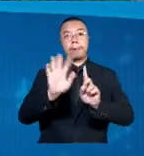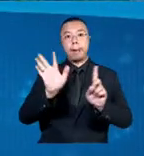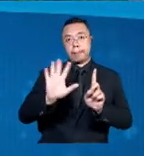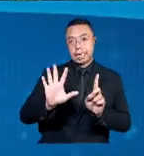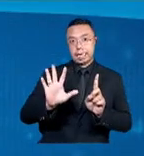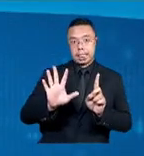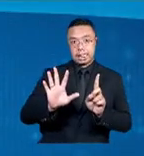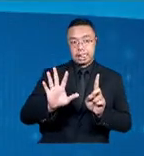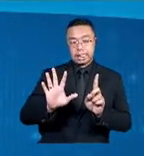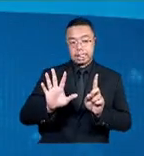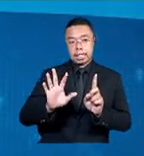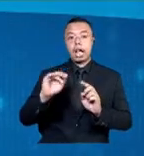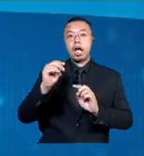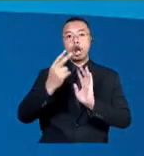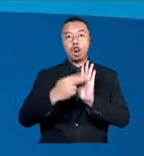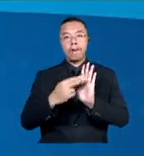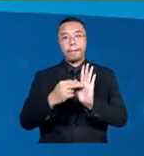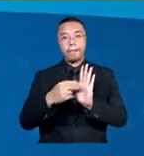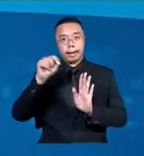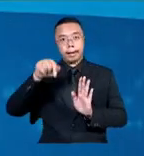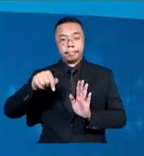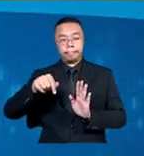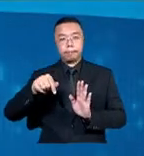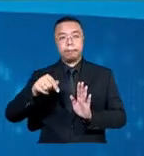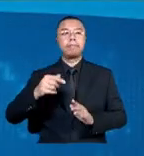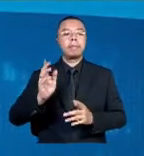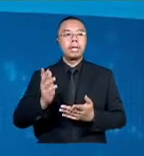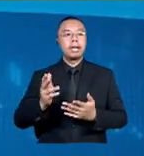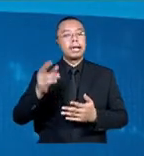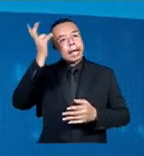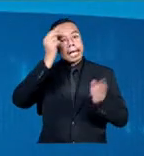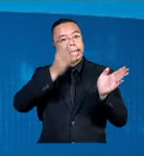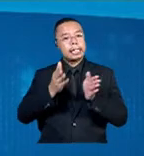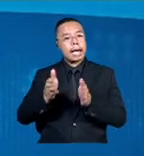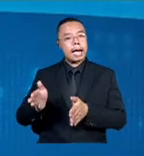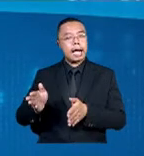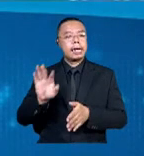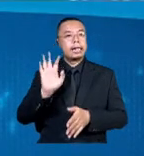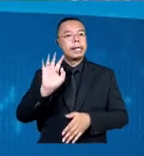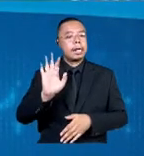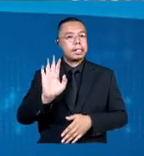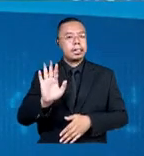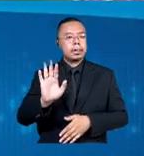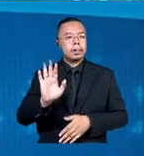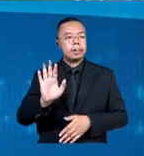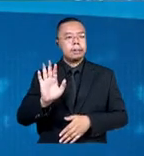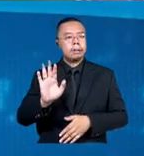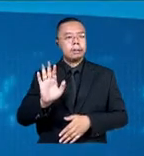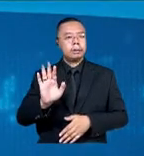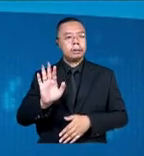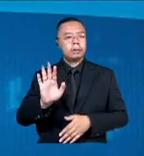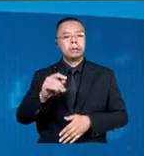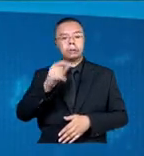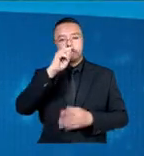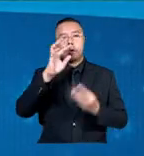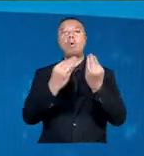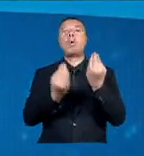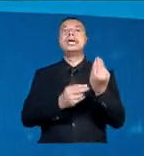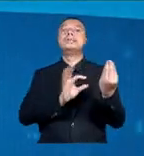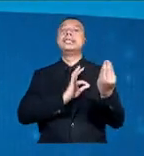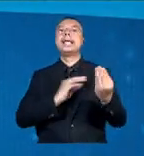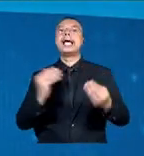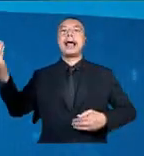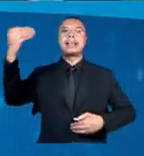15 November, dan direncanakan Bapak Wakil Presiden akan